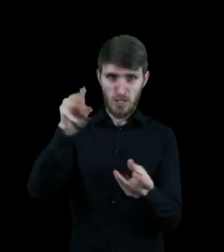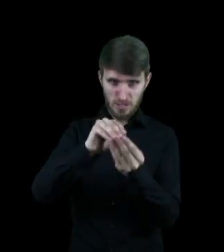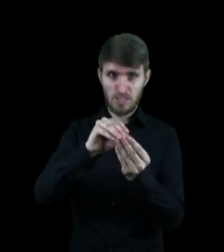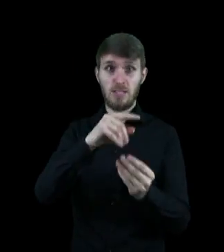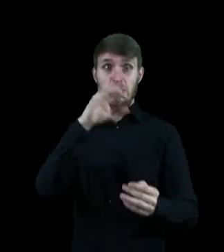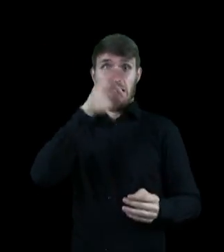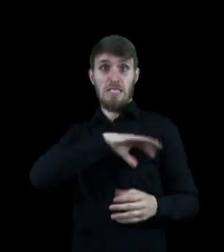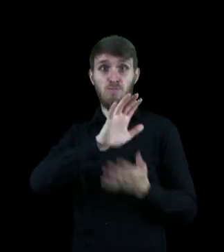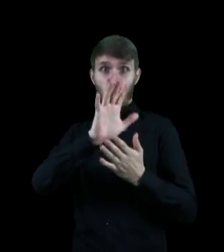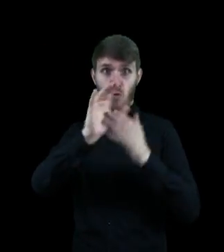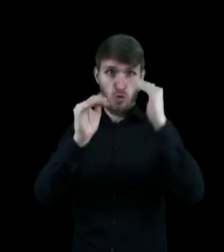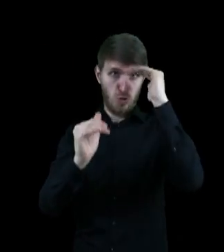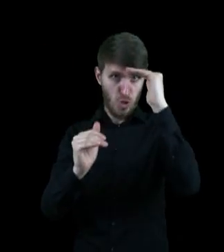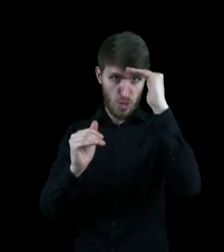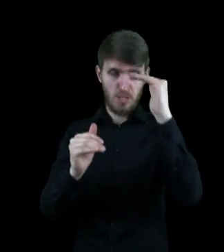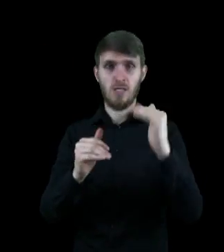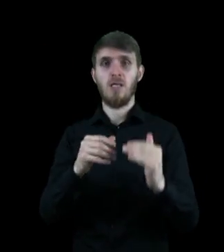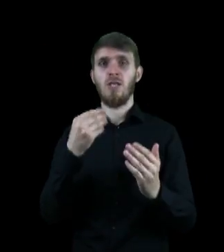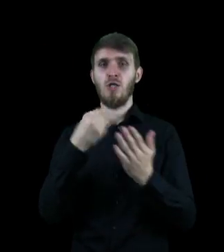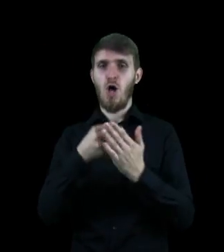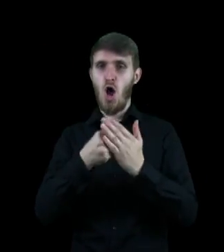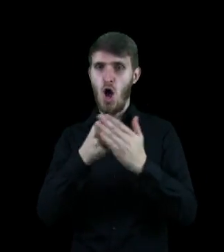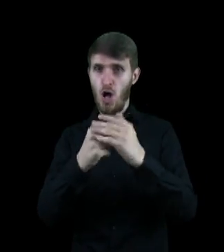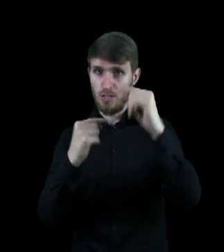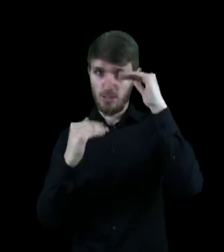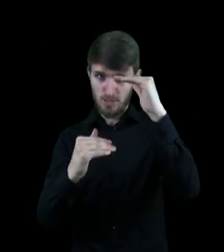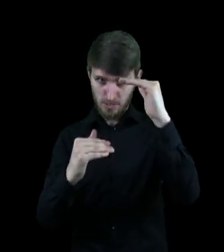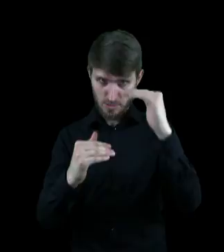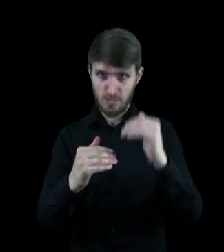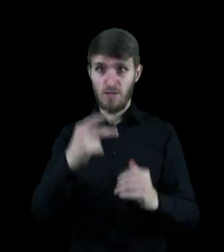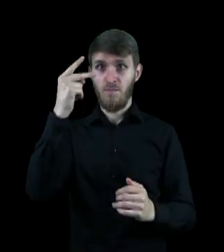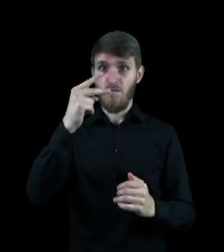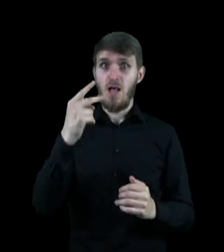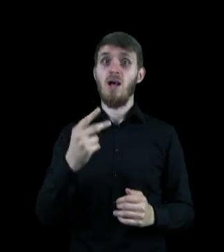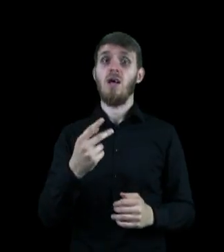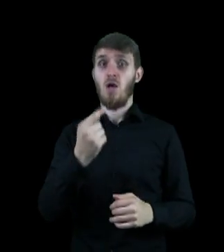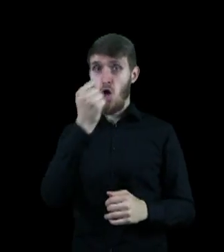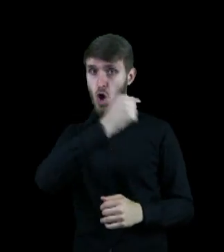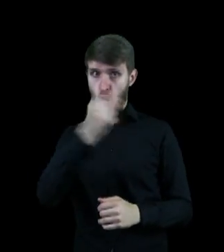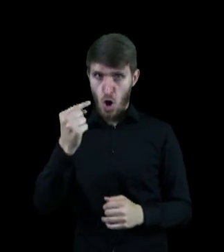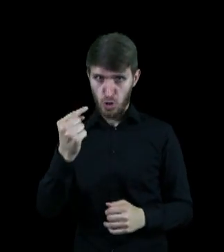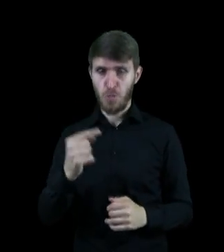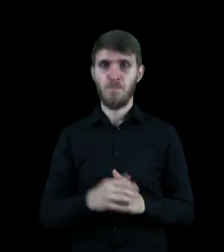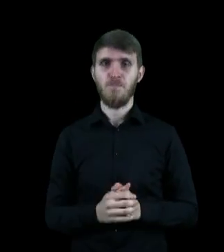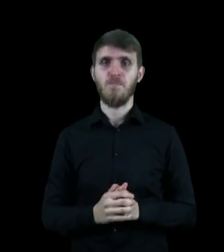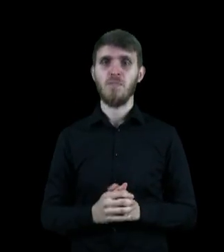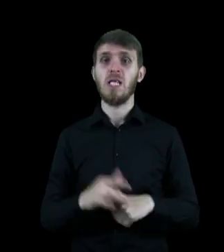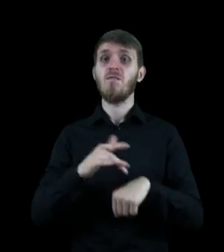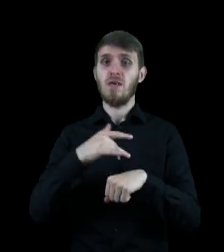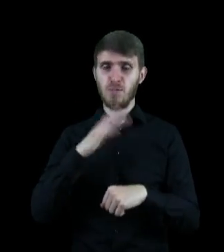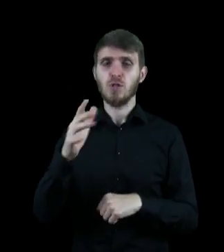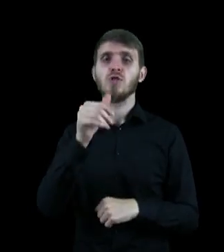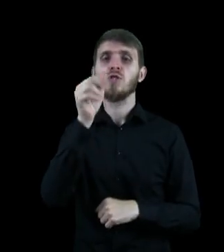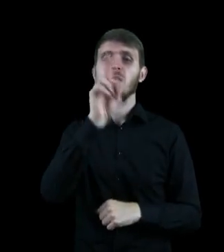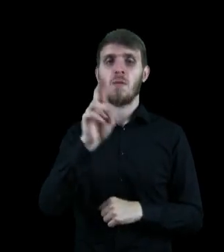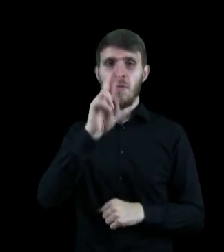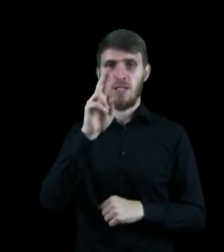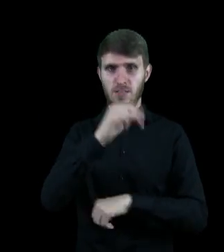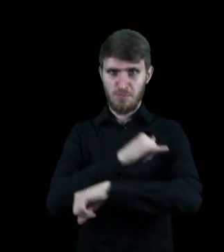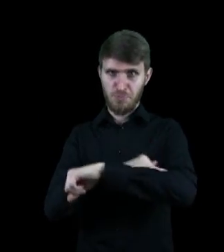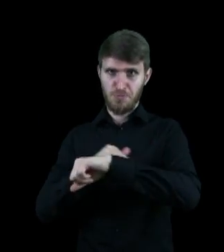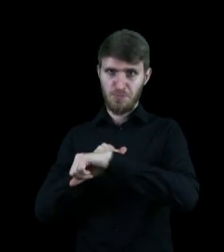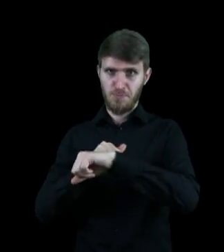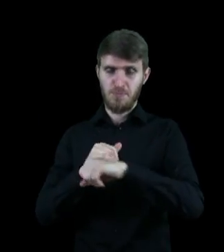10%. Teraz jeżeli odejmiemy te koszty finansowe, otrzymamy zysk brutto.